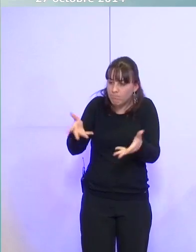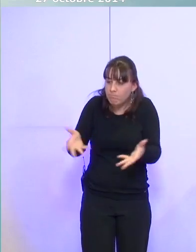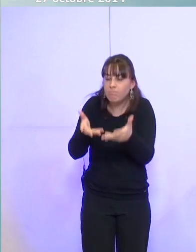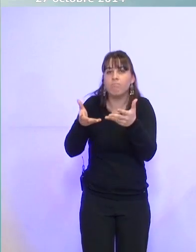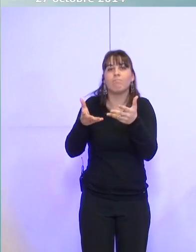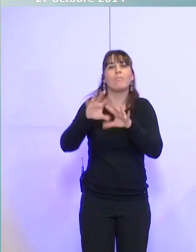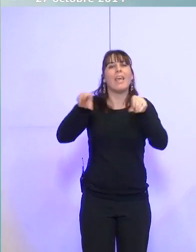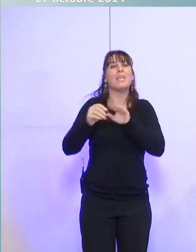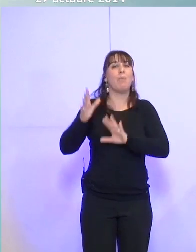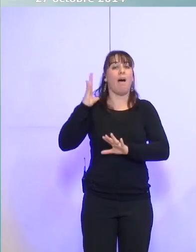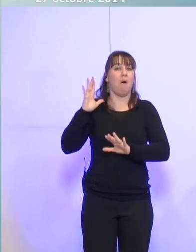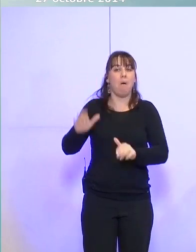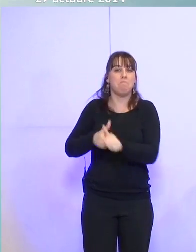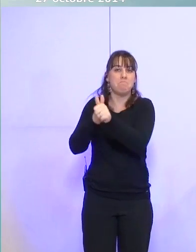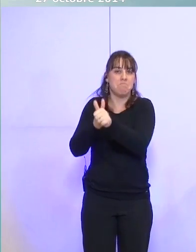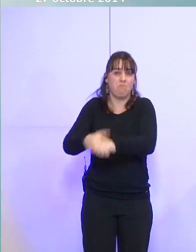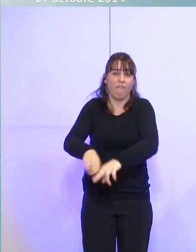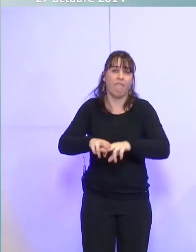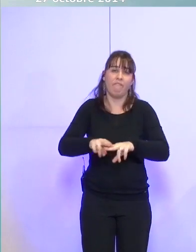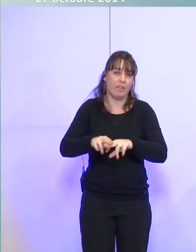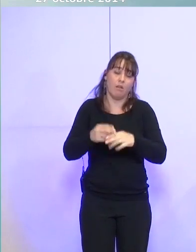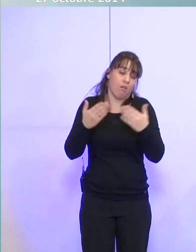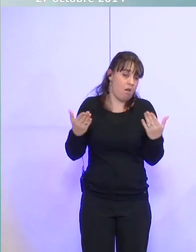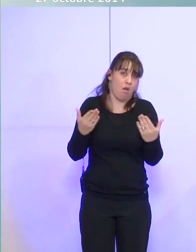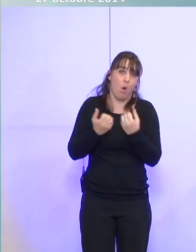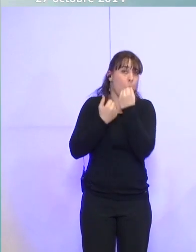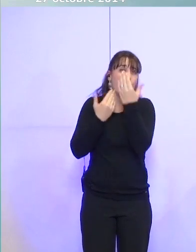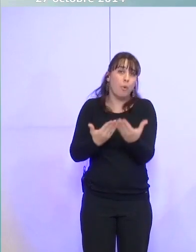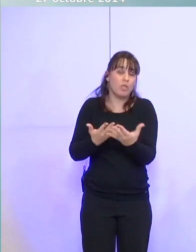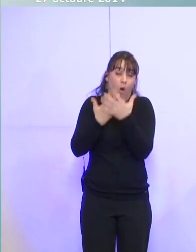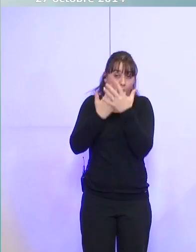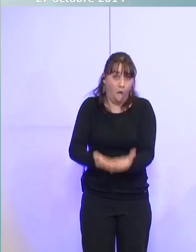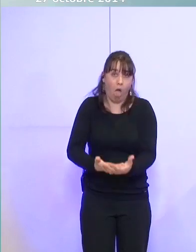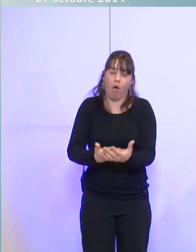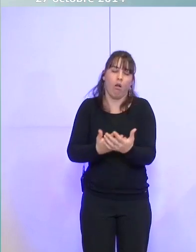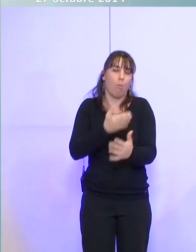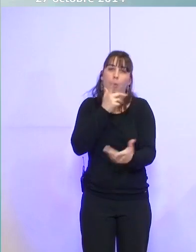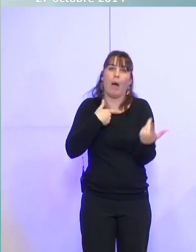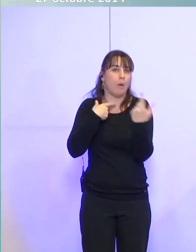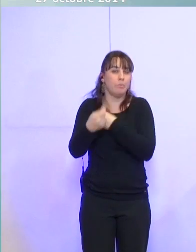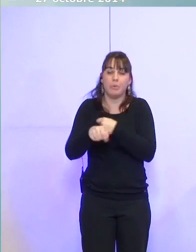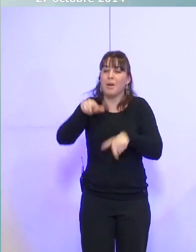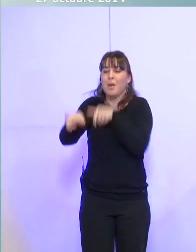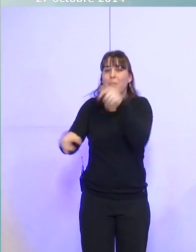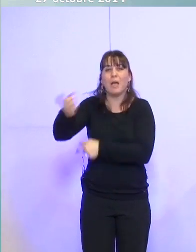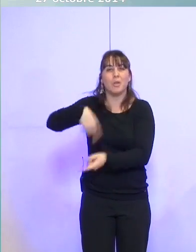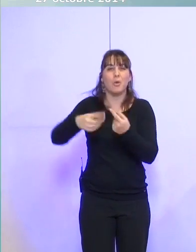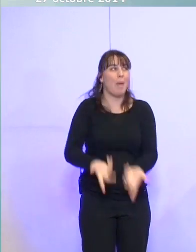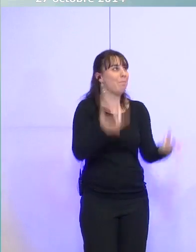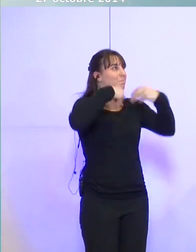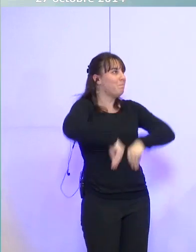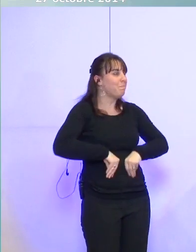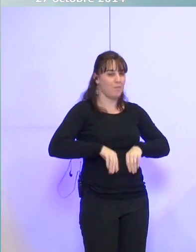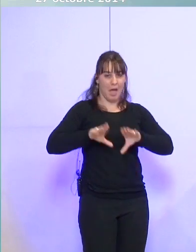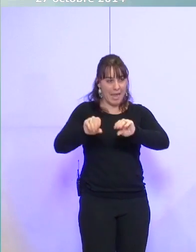la précédente équipe étaient à peu près inexistants, et que la proposition bien trop lourde par le système de convention ne permettait pas aux gens de s'approprier ces